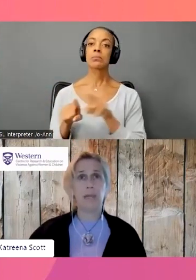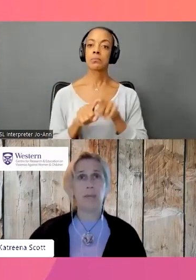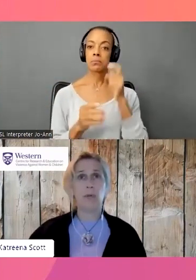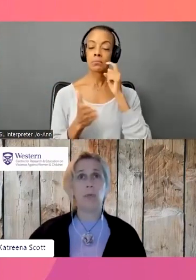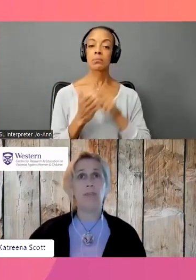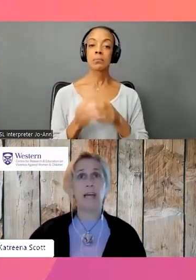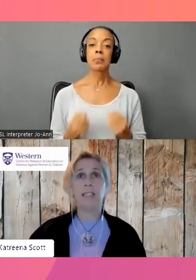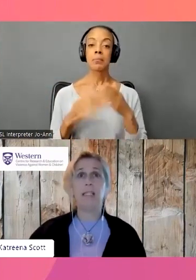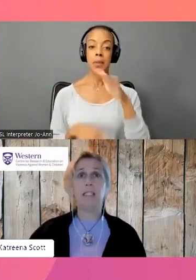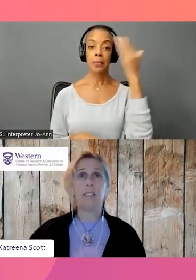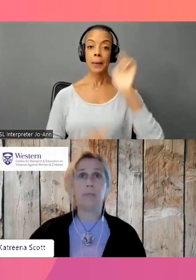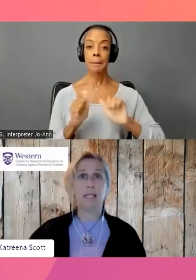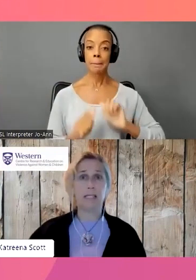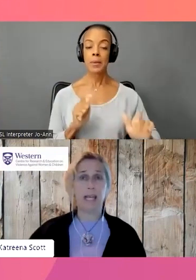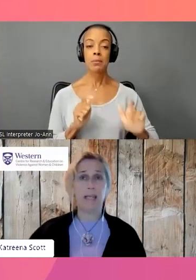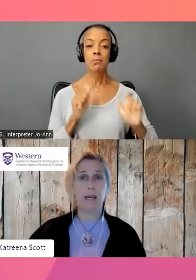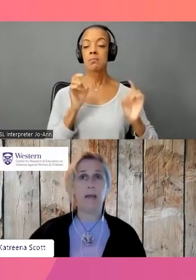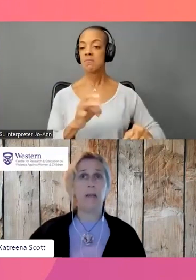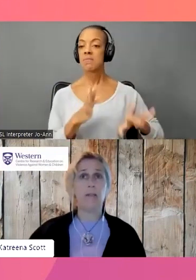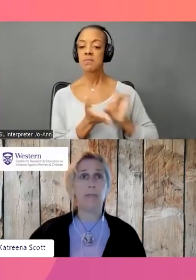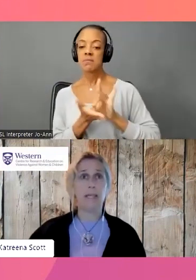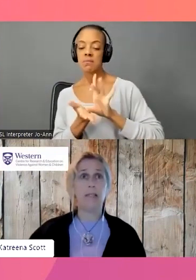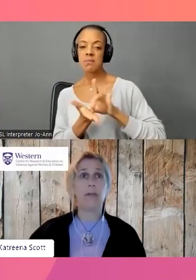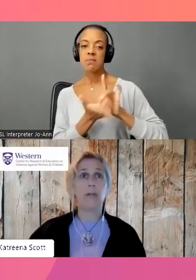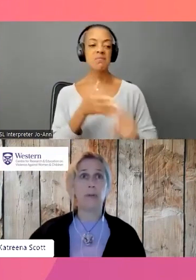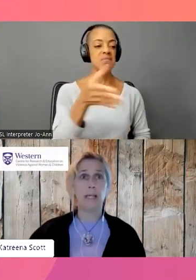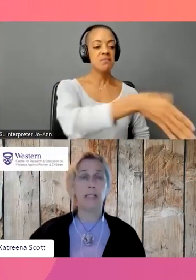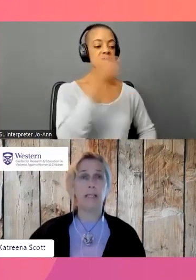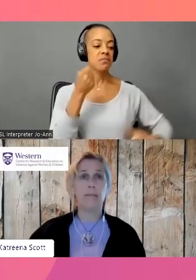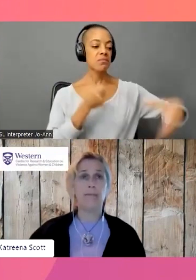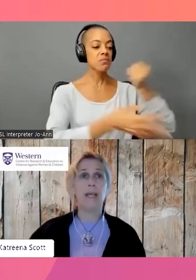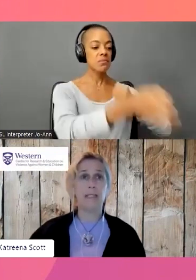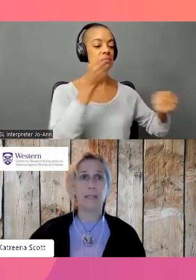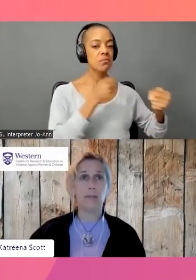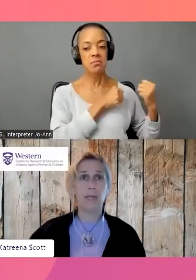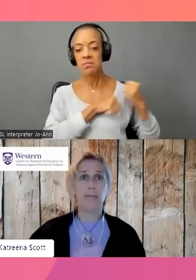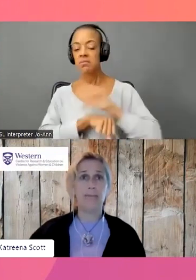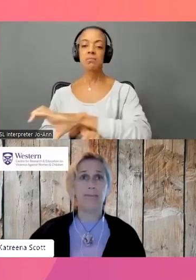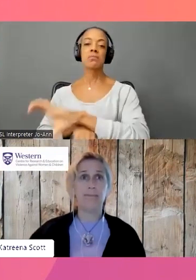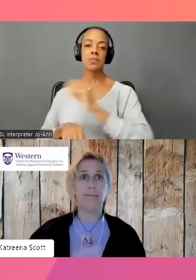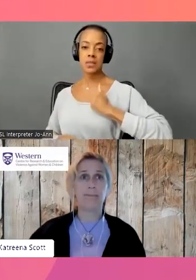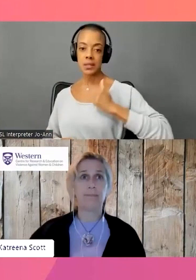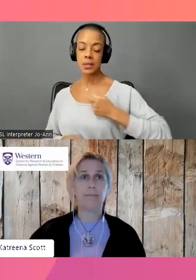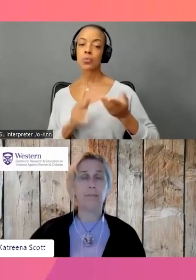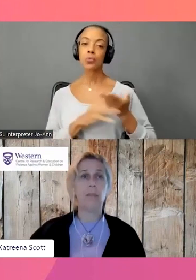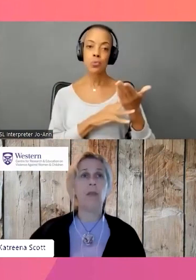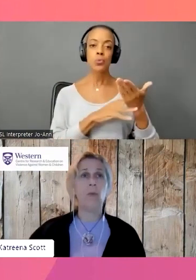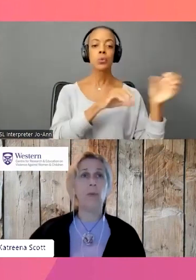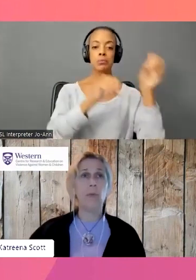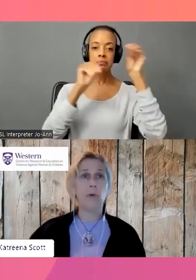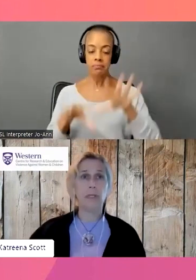Nous reconnaissons également que de nombreuses personnes noires ont été violemment déplacées au Canada par le colonialisme et